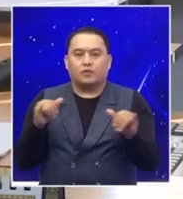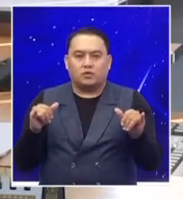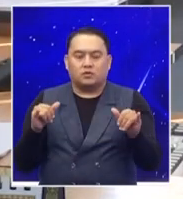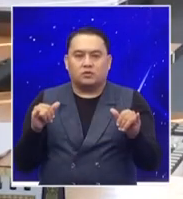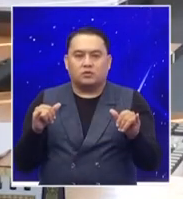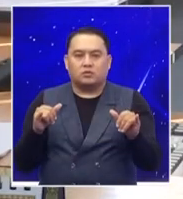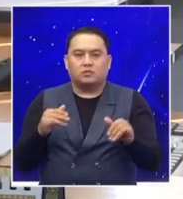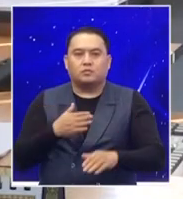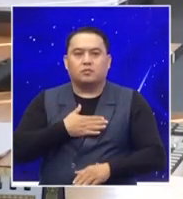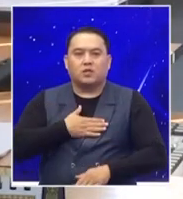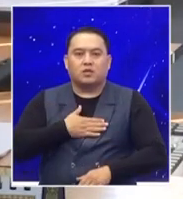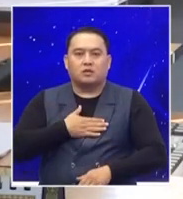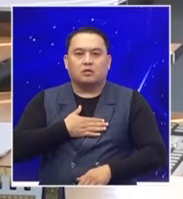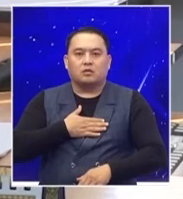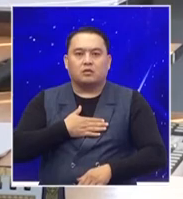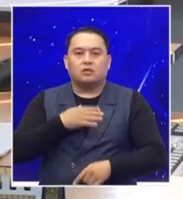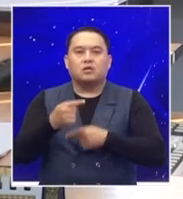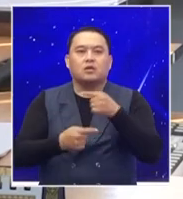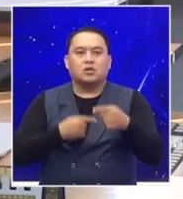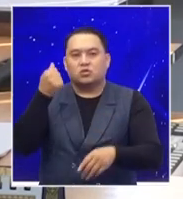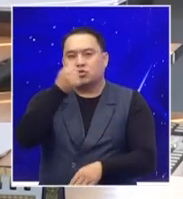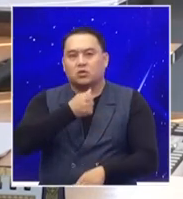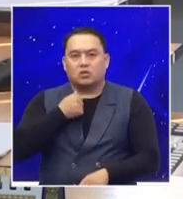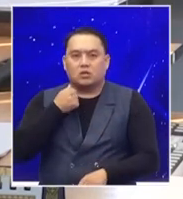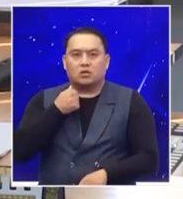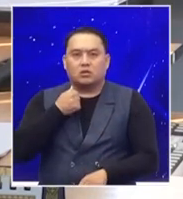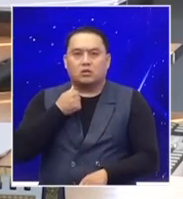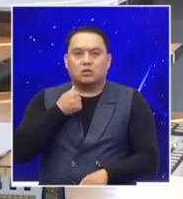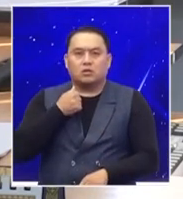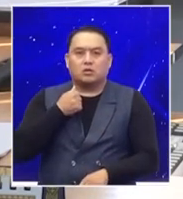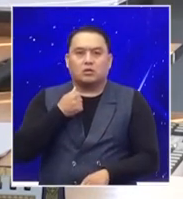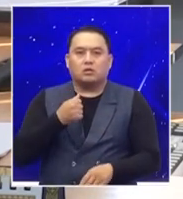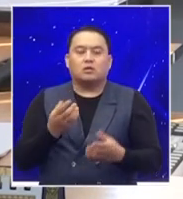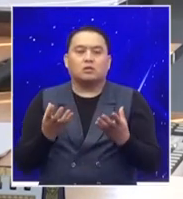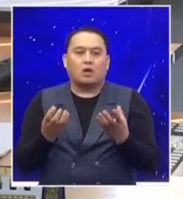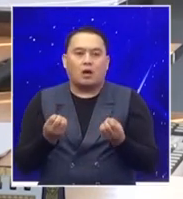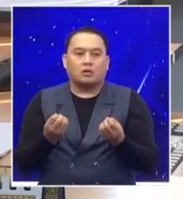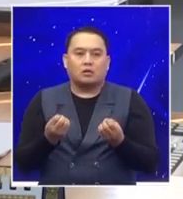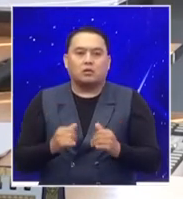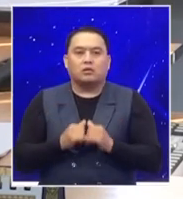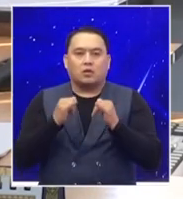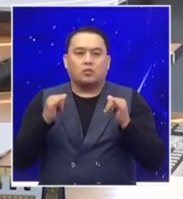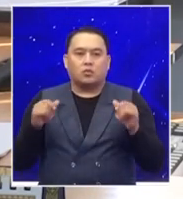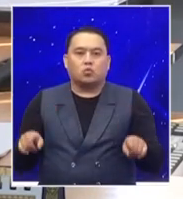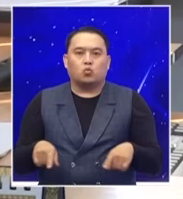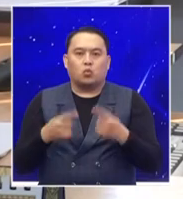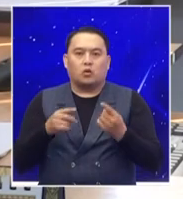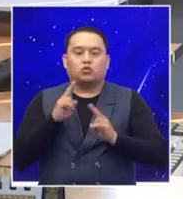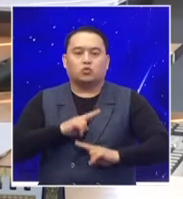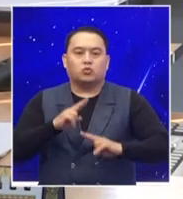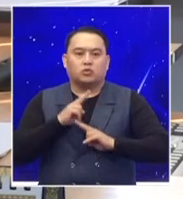деп отырмыз. Одан арғы жылдары тағыда бұны арғатай көтергенге